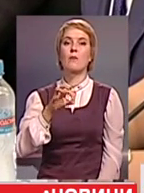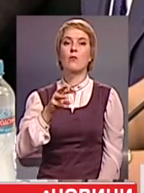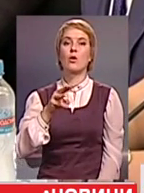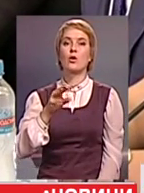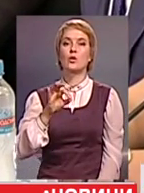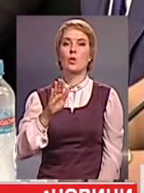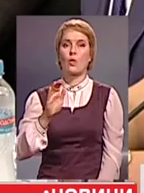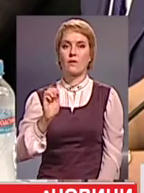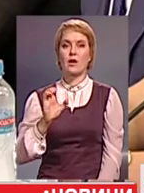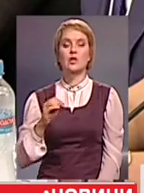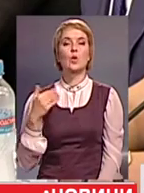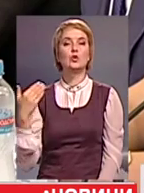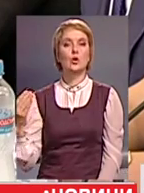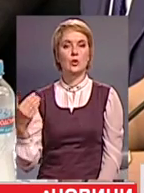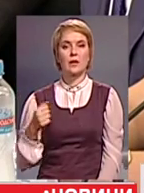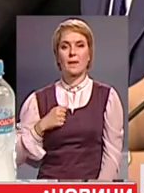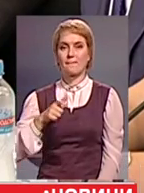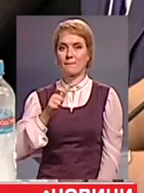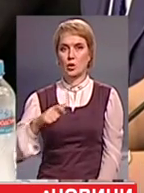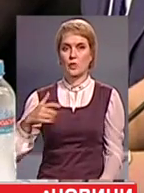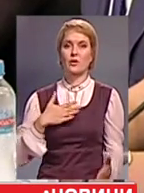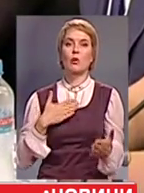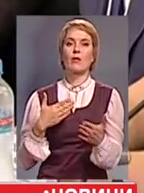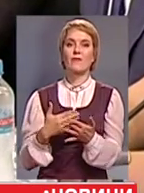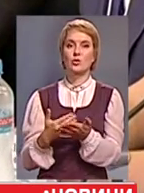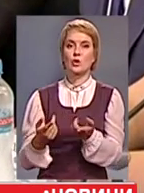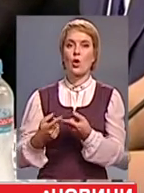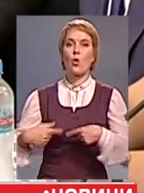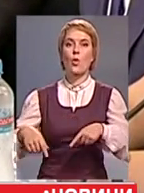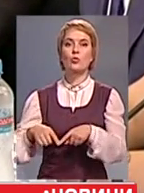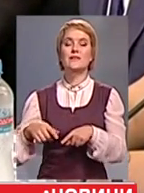бойцов добровольческого корпуса «Правый сектор».